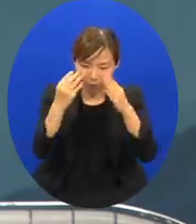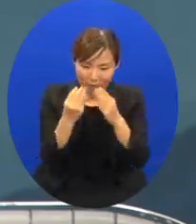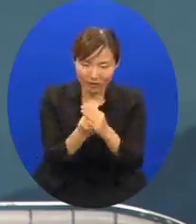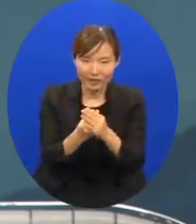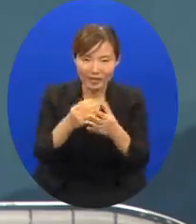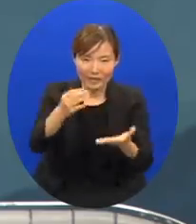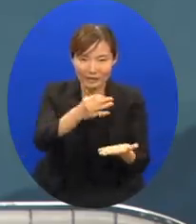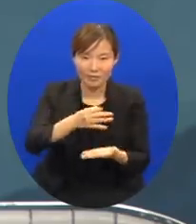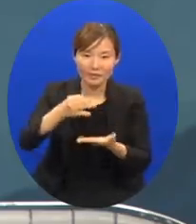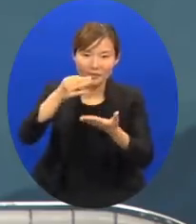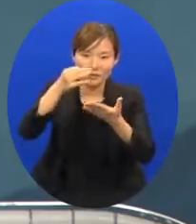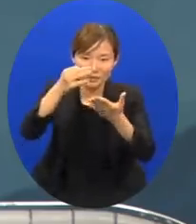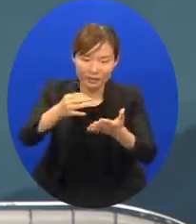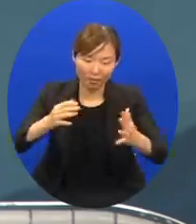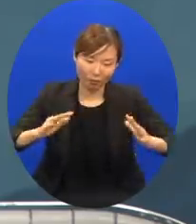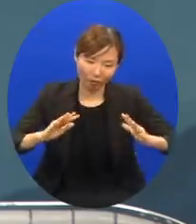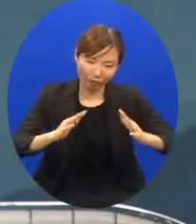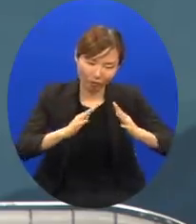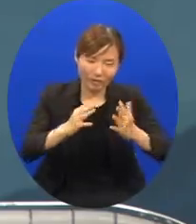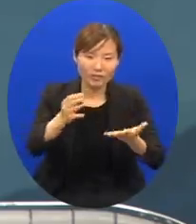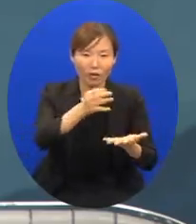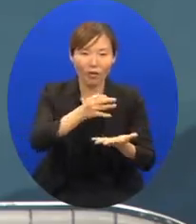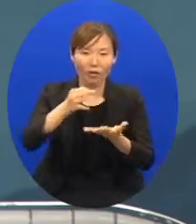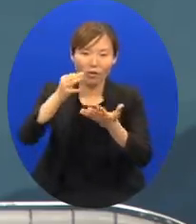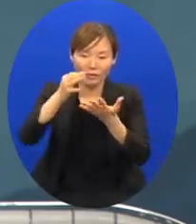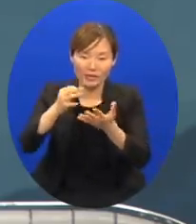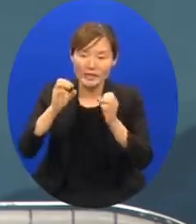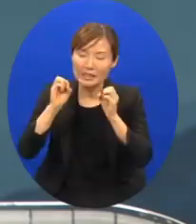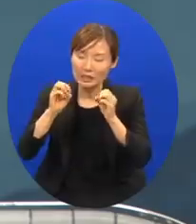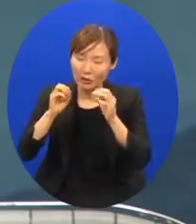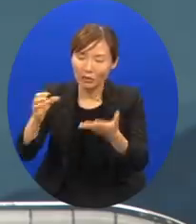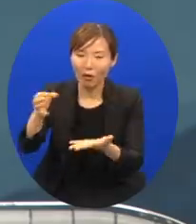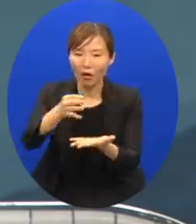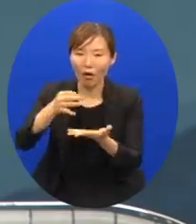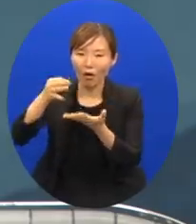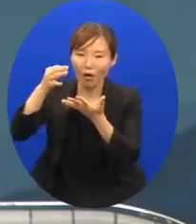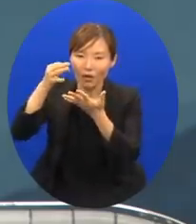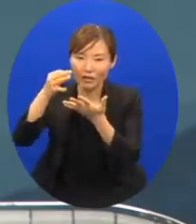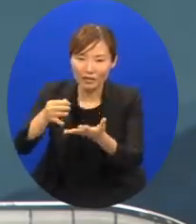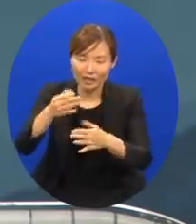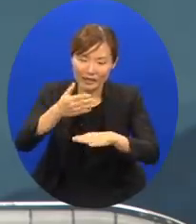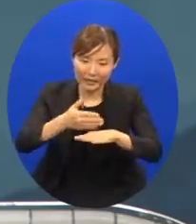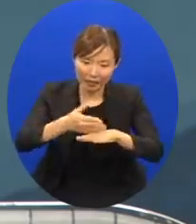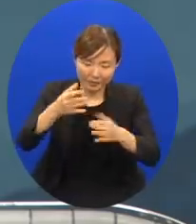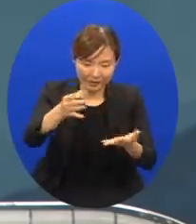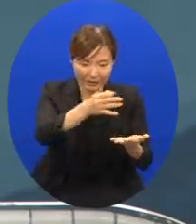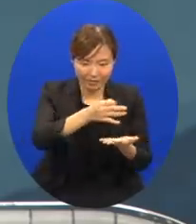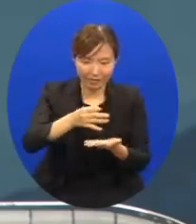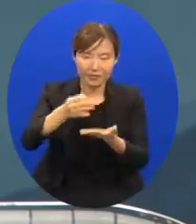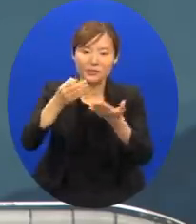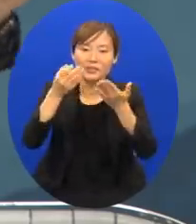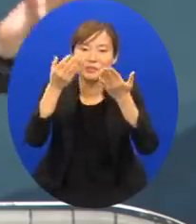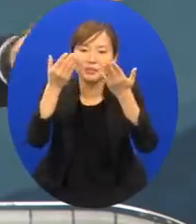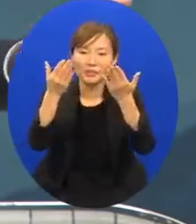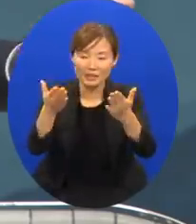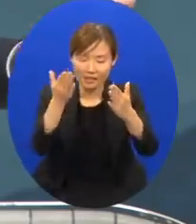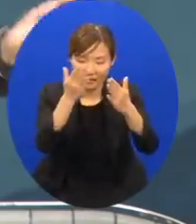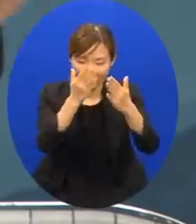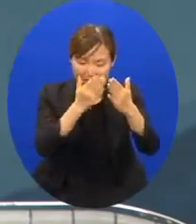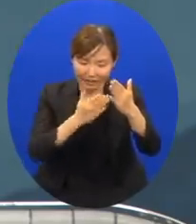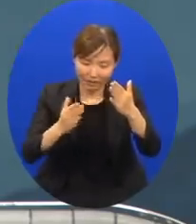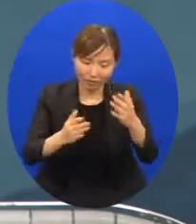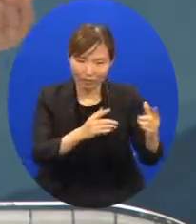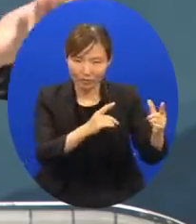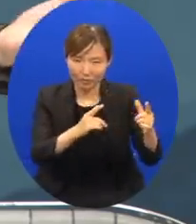건축 호흡과 선교 헌금을 주님께 구별해 들이 감사의 예물을 주님께 드립니다 사랑하는 성도들이 예배와